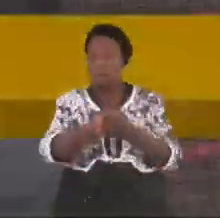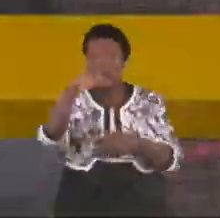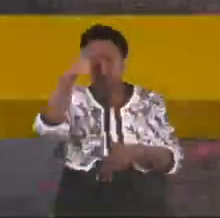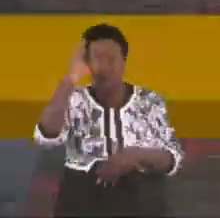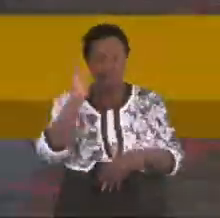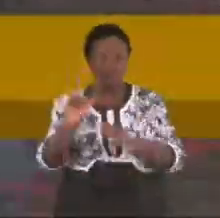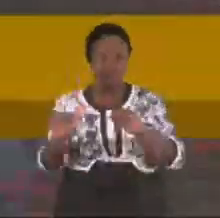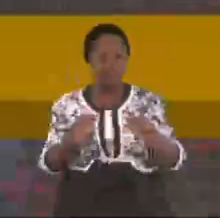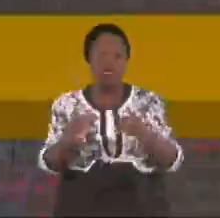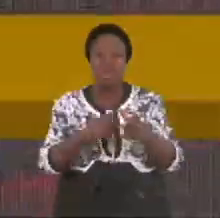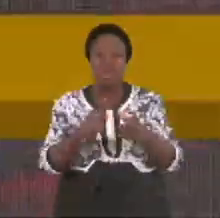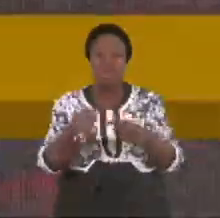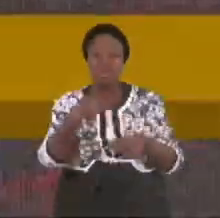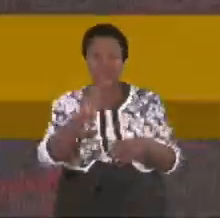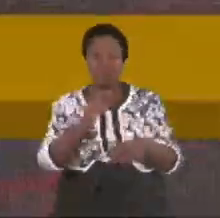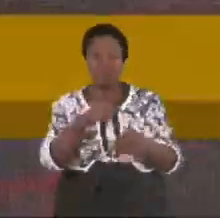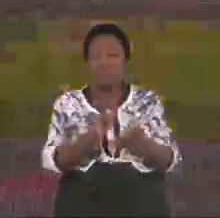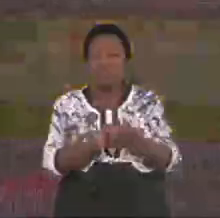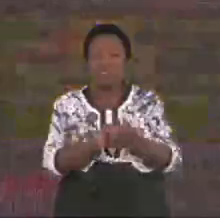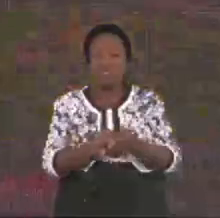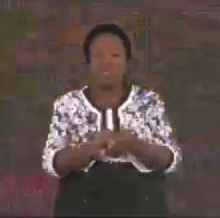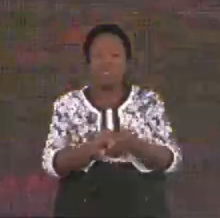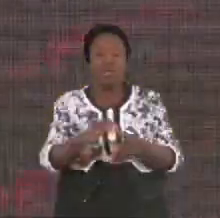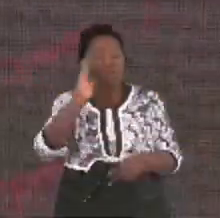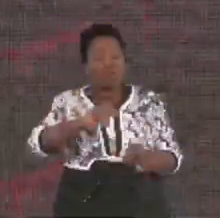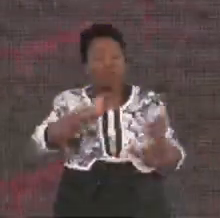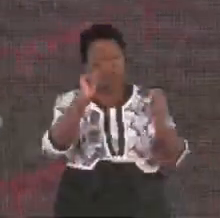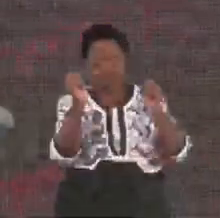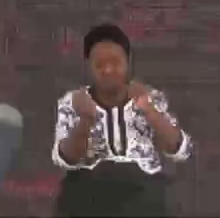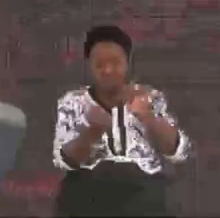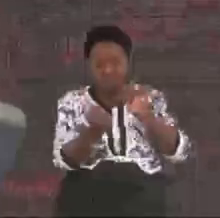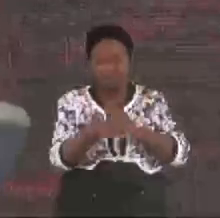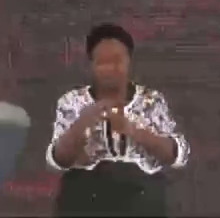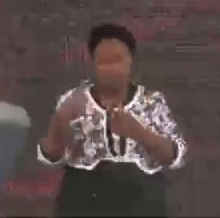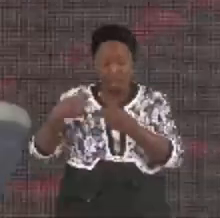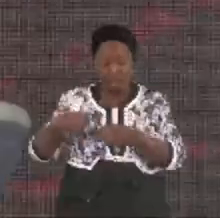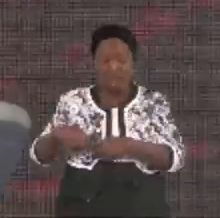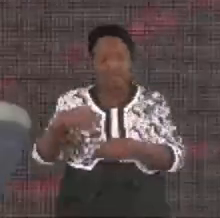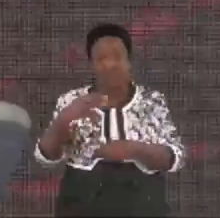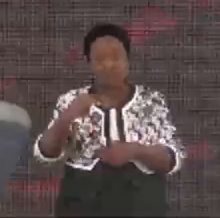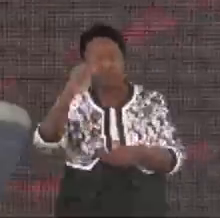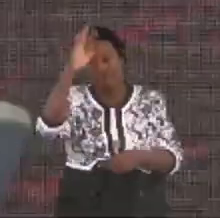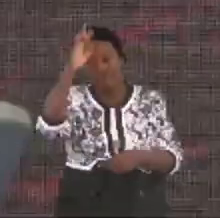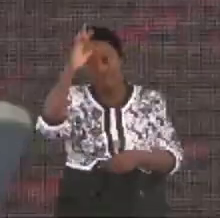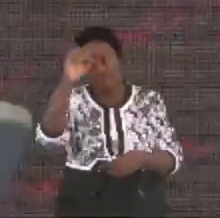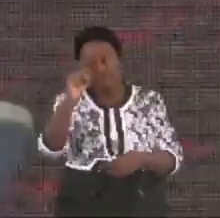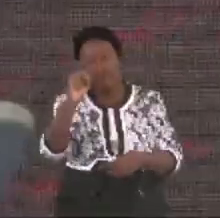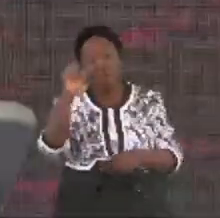fera. Il ramènera le cœur des pères à leurs